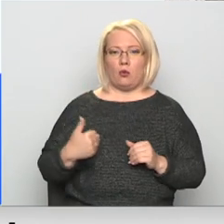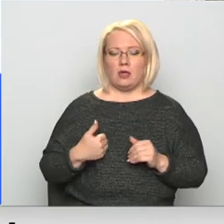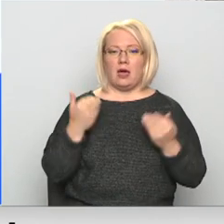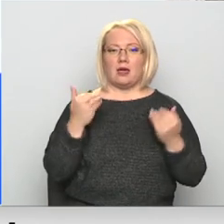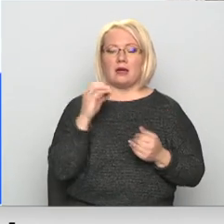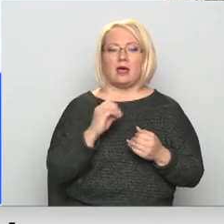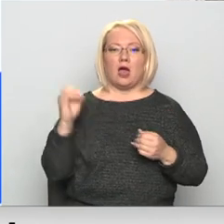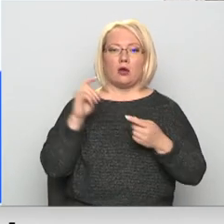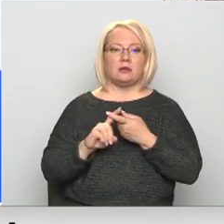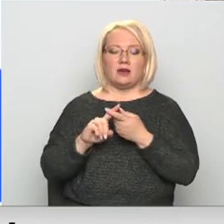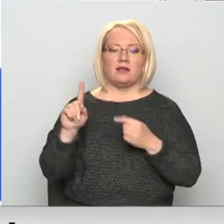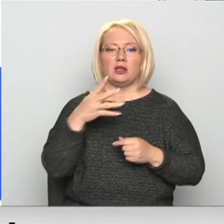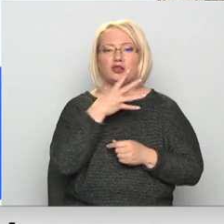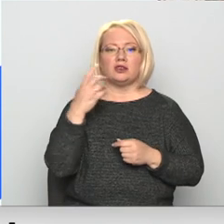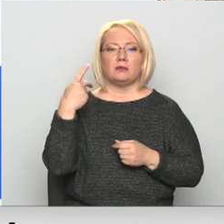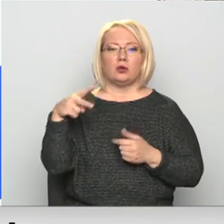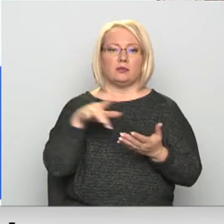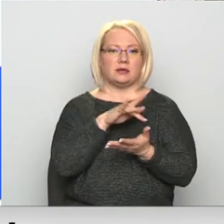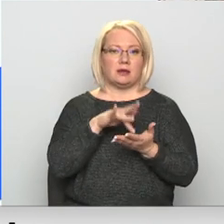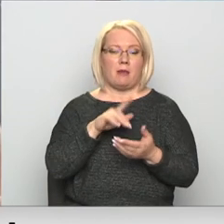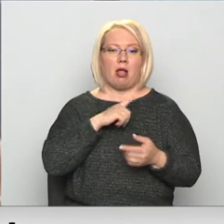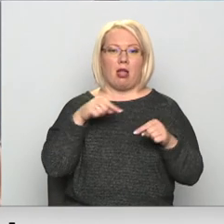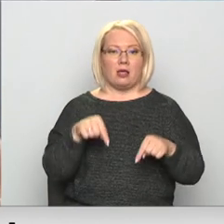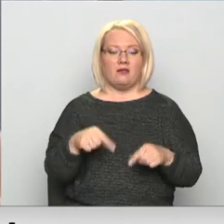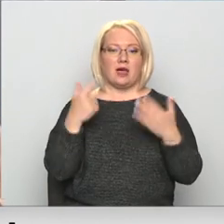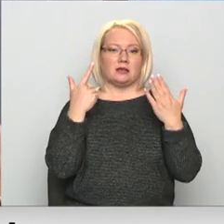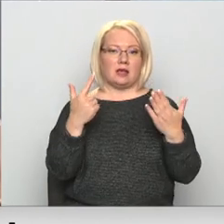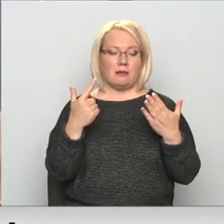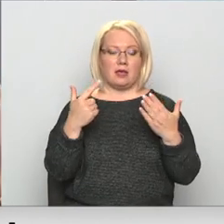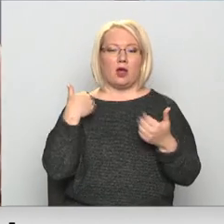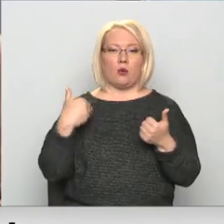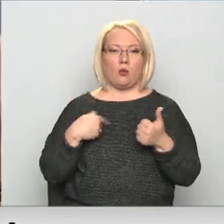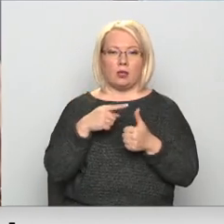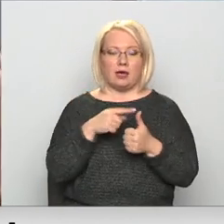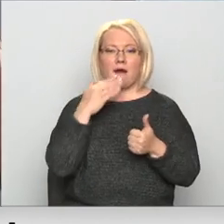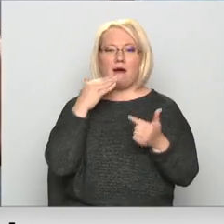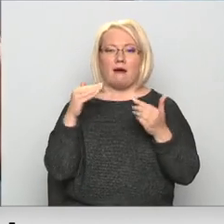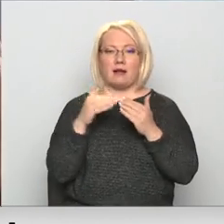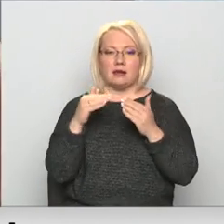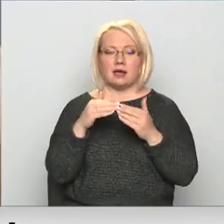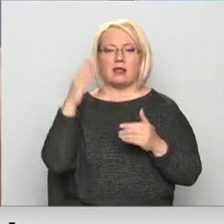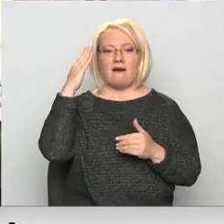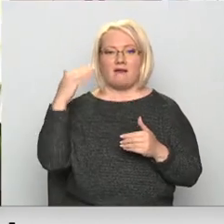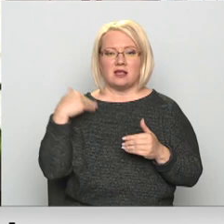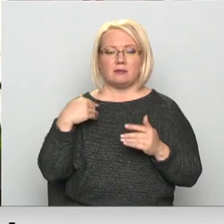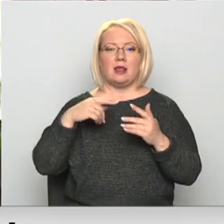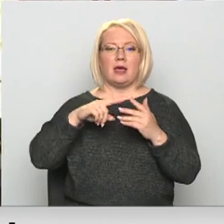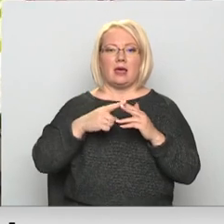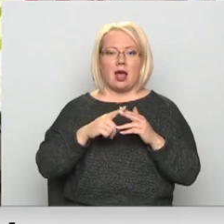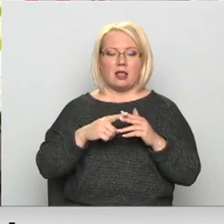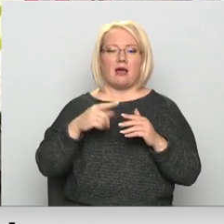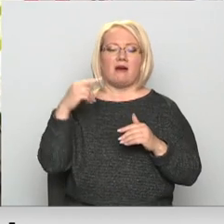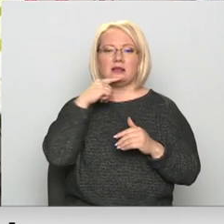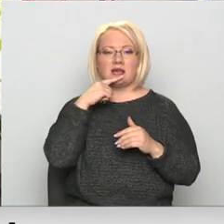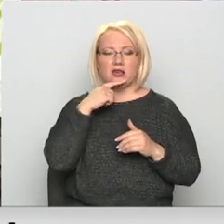ir 420 šādi centri, bet Latvijā 7. Bez Kuldīgas arī Rēzeknē, Ventspilī, Jelgavā, Jēkabpilī, Cēsīs un